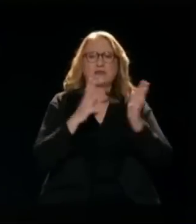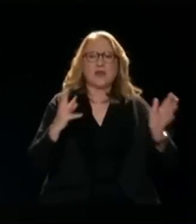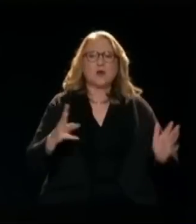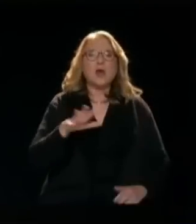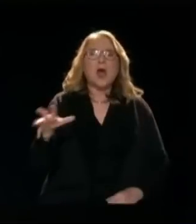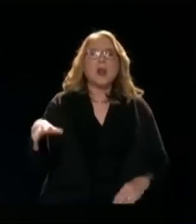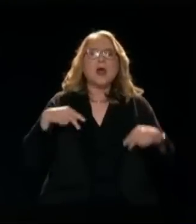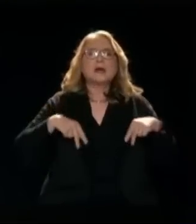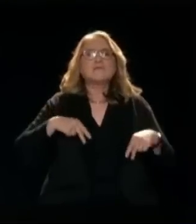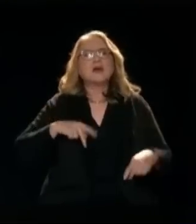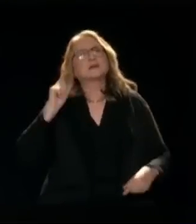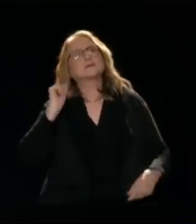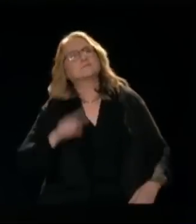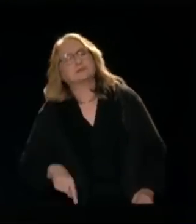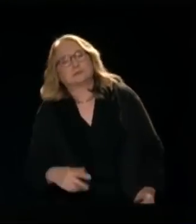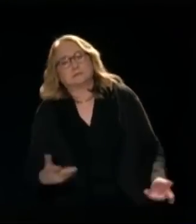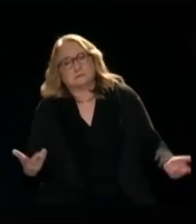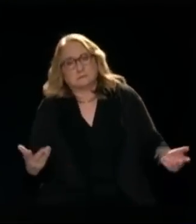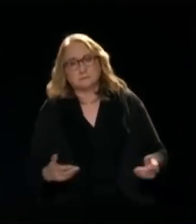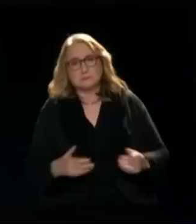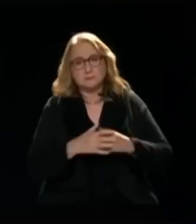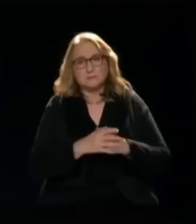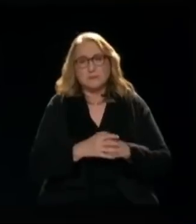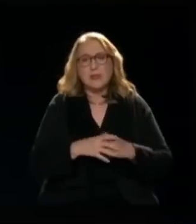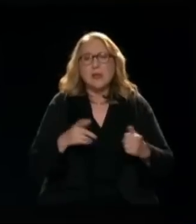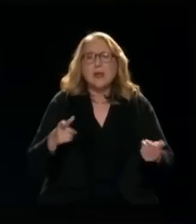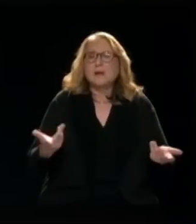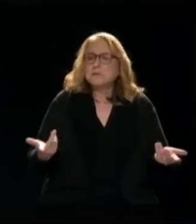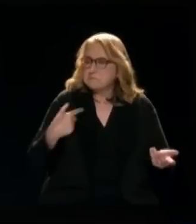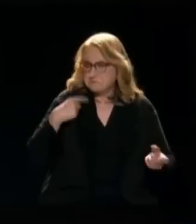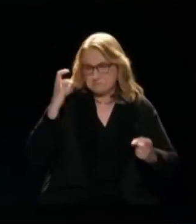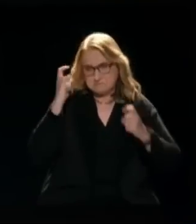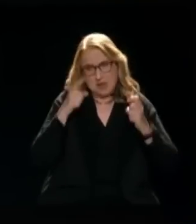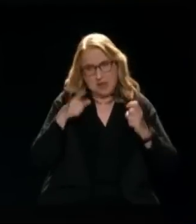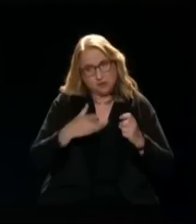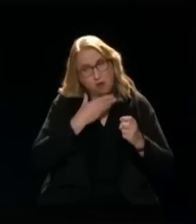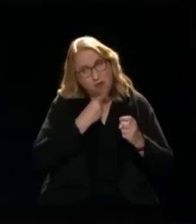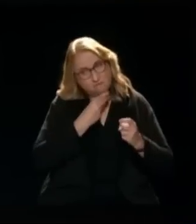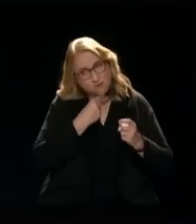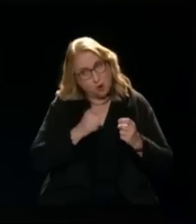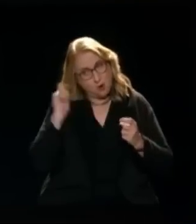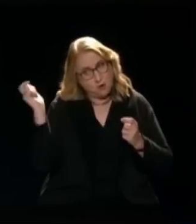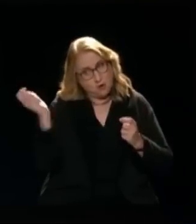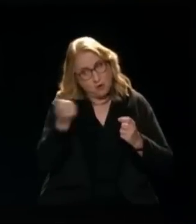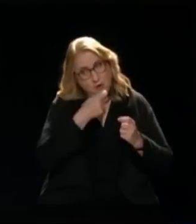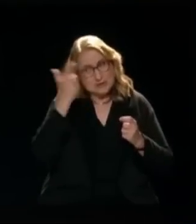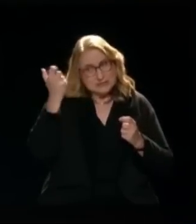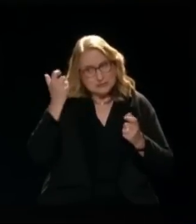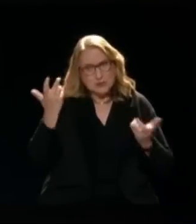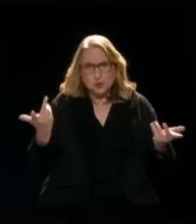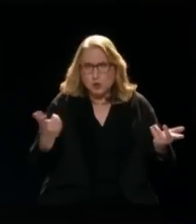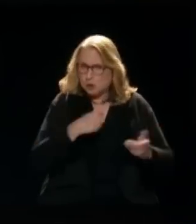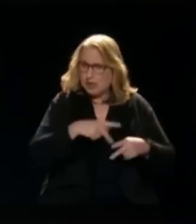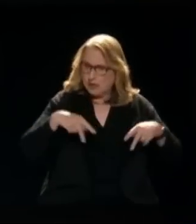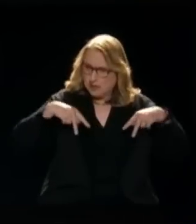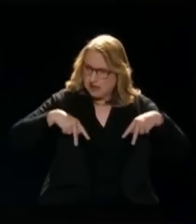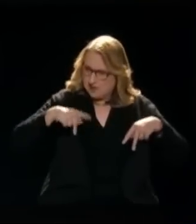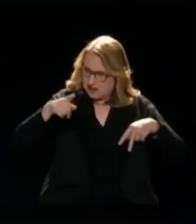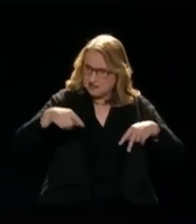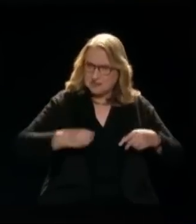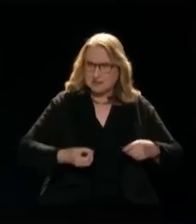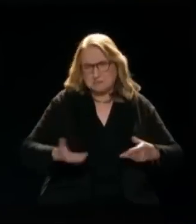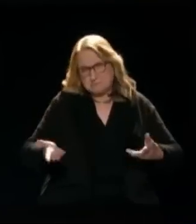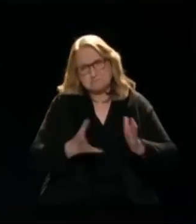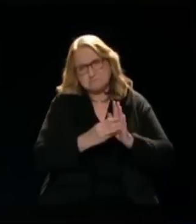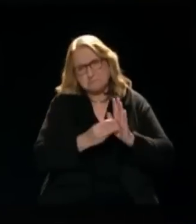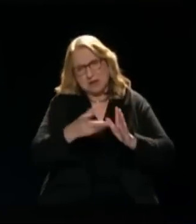να το εφαρμόσει, γιατί δεν το εφαρμόζει και η παρούσα κυβέρνηση να βγει με τα μπούνια στις εκλογές 21 του Μάη.